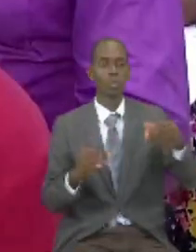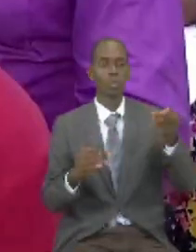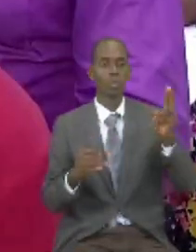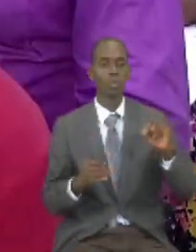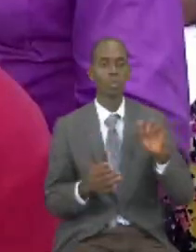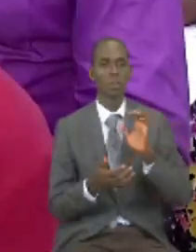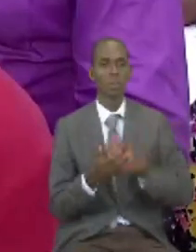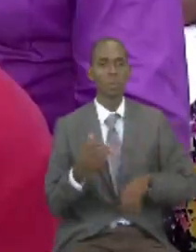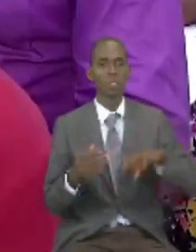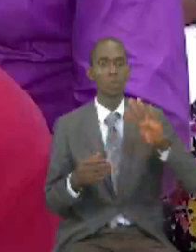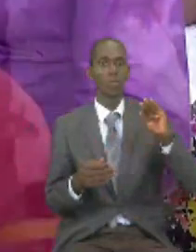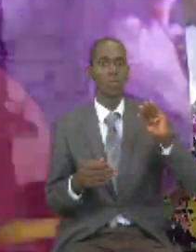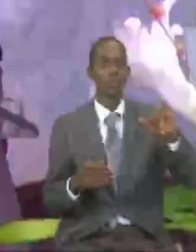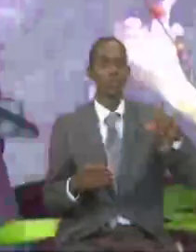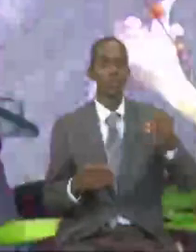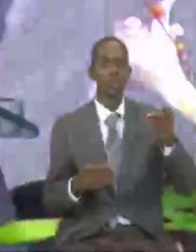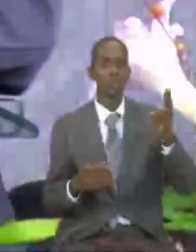14,